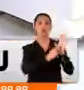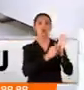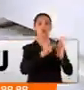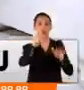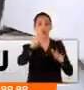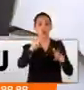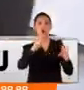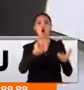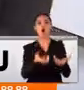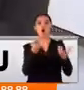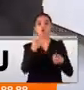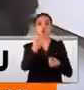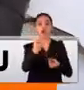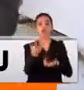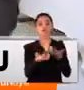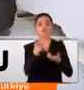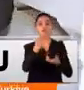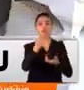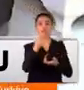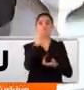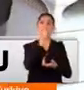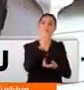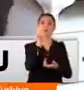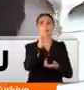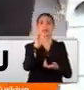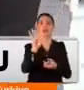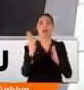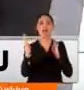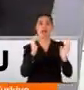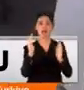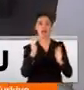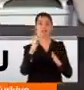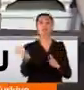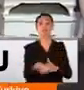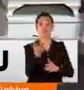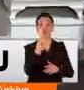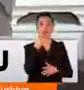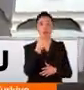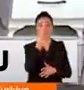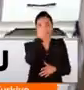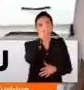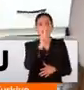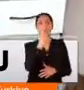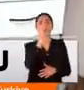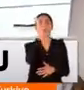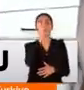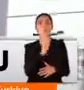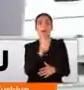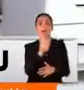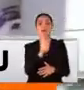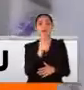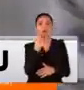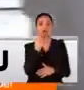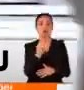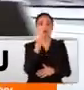bu ocağın fiyatı sadece 200-250 lira. Ve çamaşır makinesi sadece 1500 liraya denk